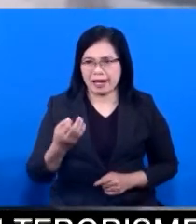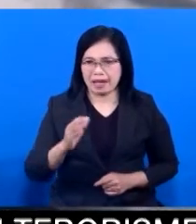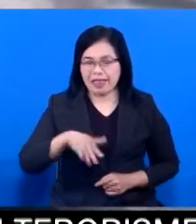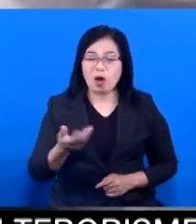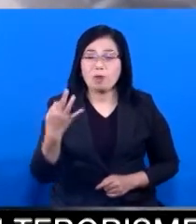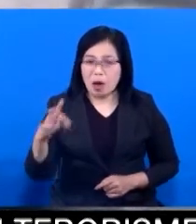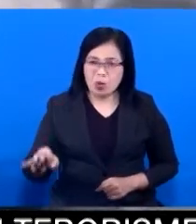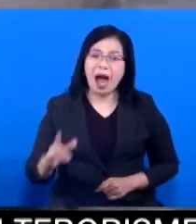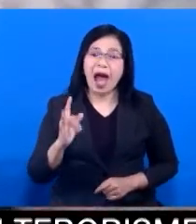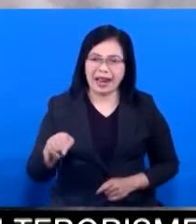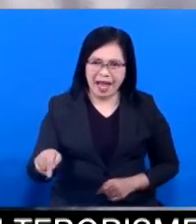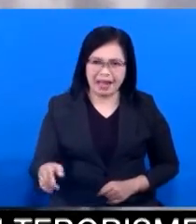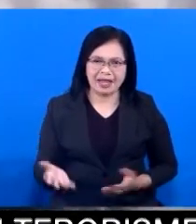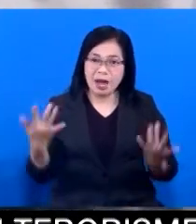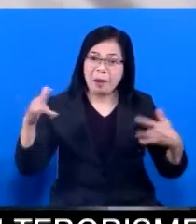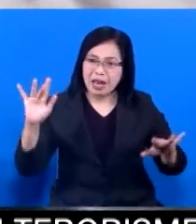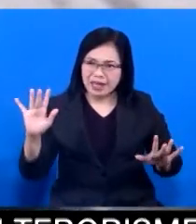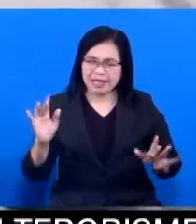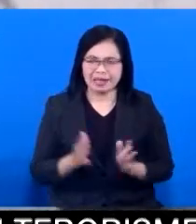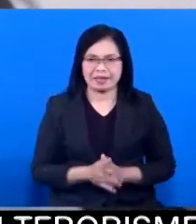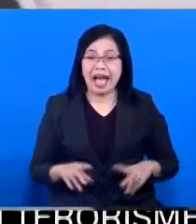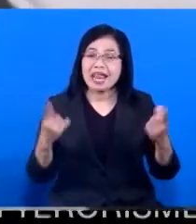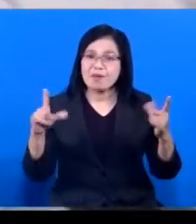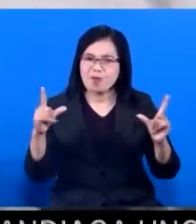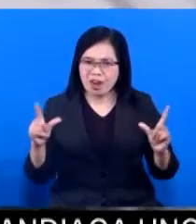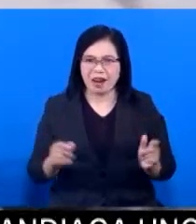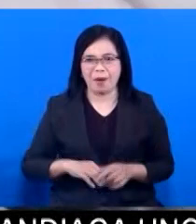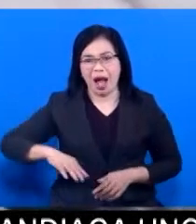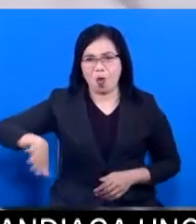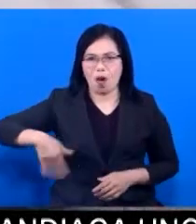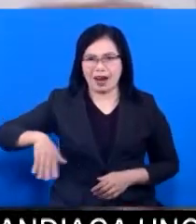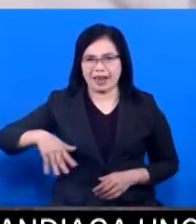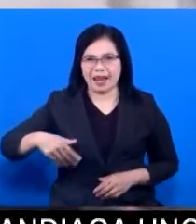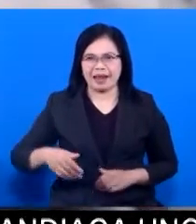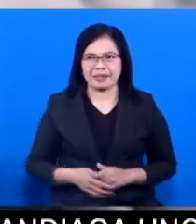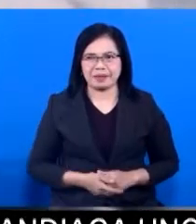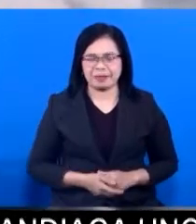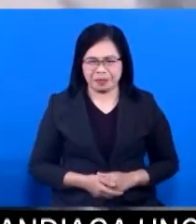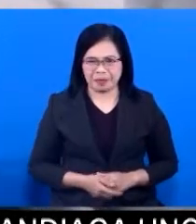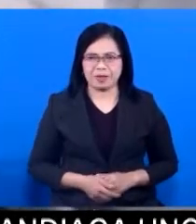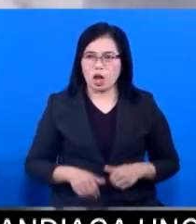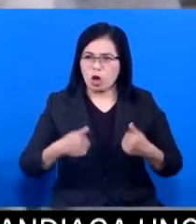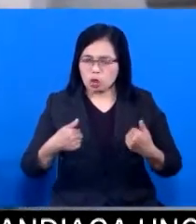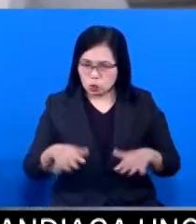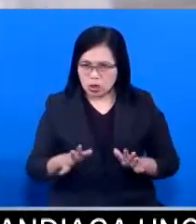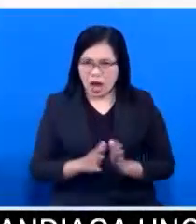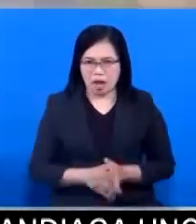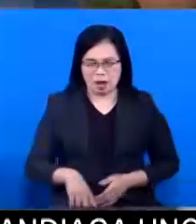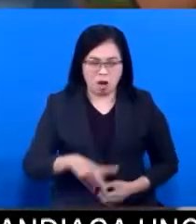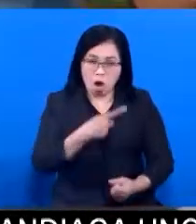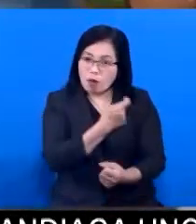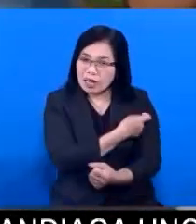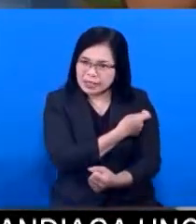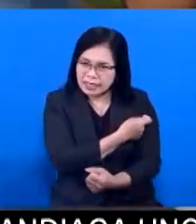juga lagi acara nikahan, jadi sekalian liburan sama keluarga. Selama prokes sama udah vaksin juga sih saya rasa nggak masalah.